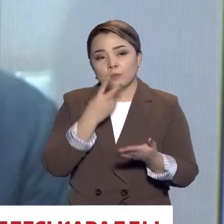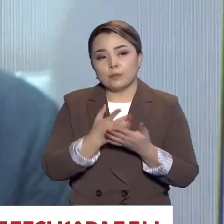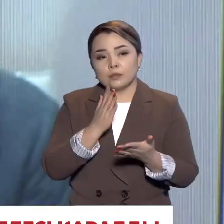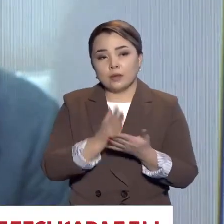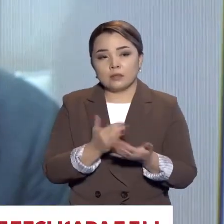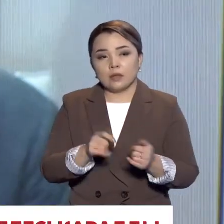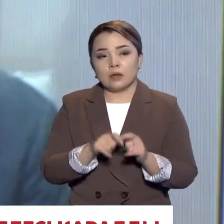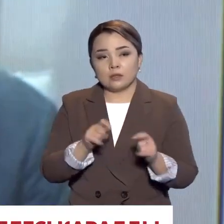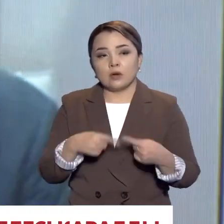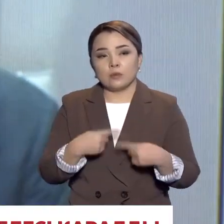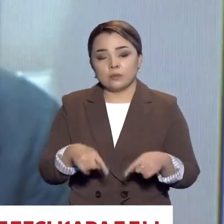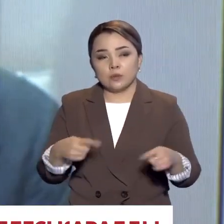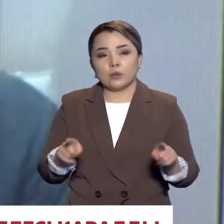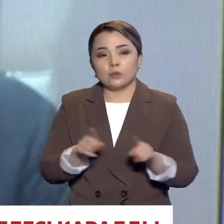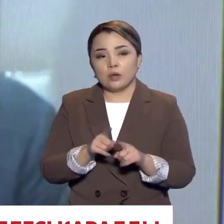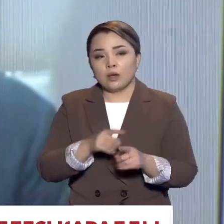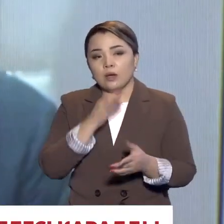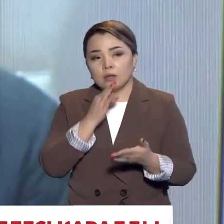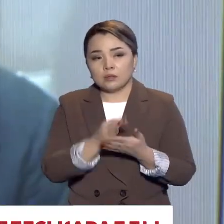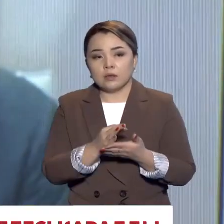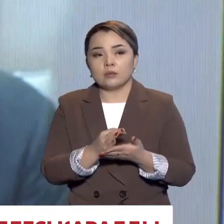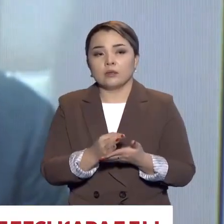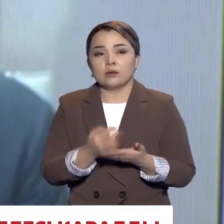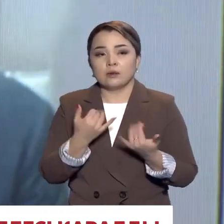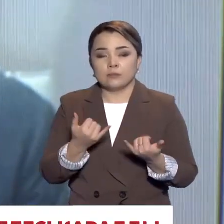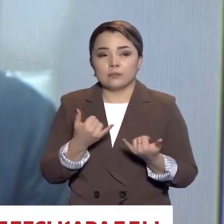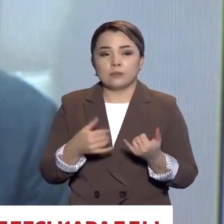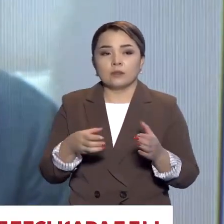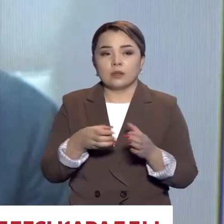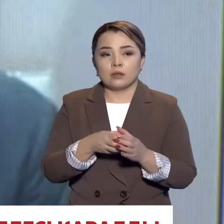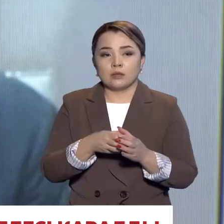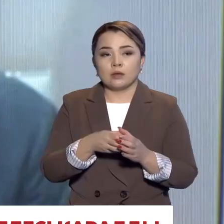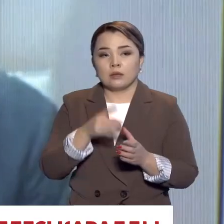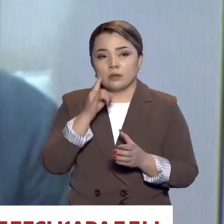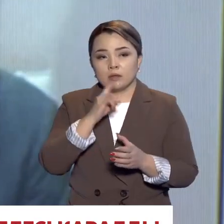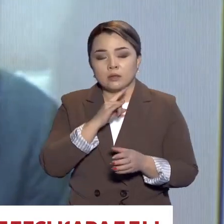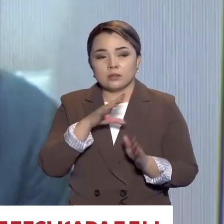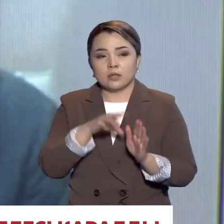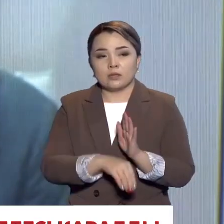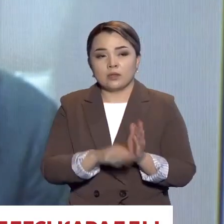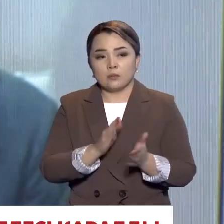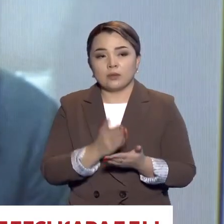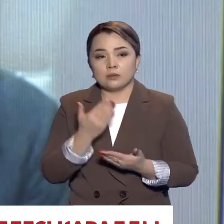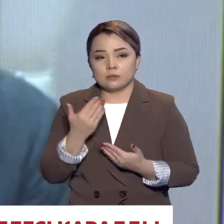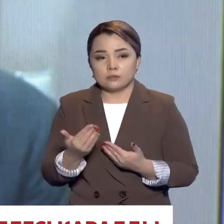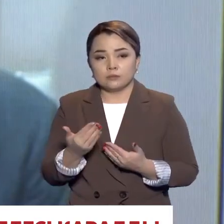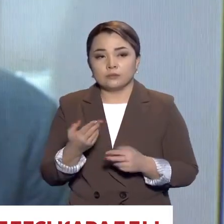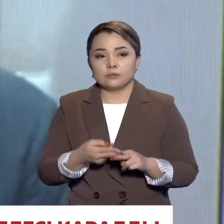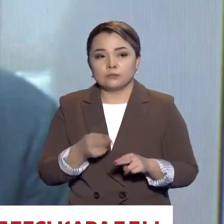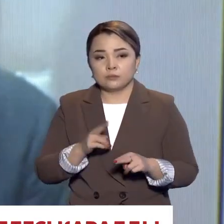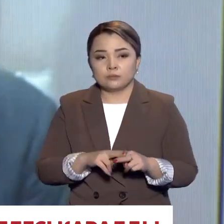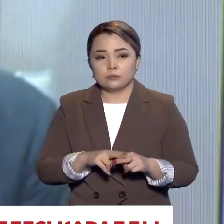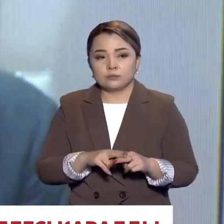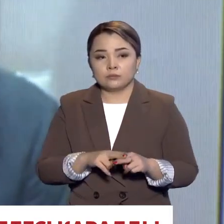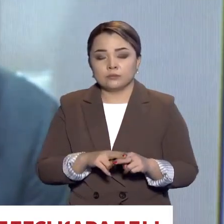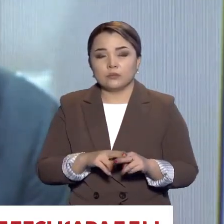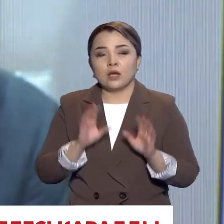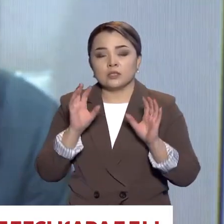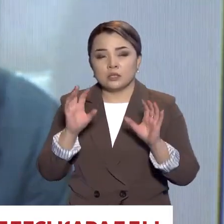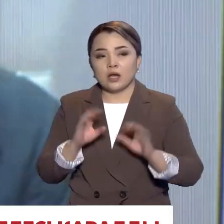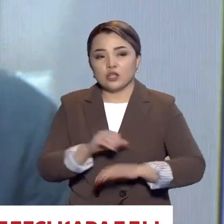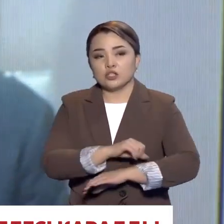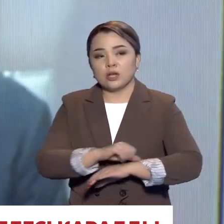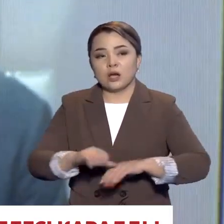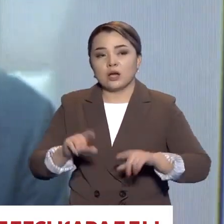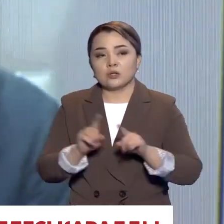және KYC Know Your Client қағидаттарын толыққанда енгізіледі. Бұл капиталдың